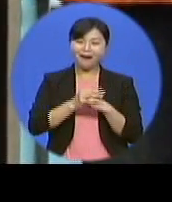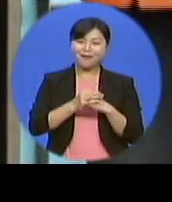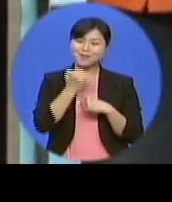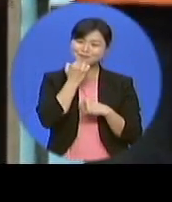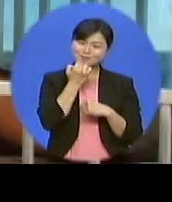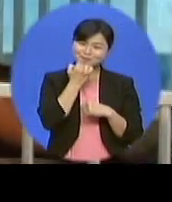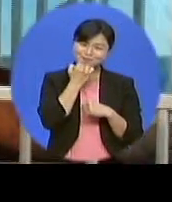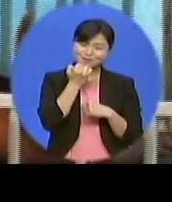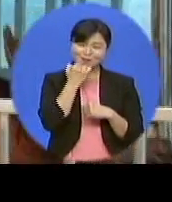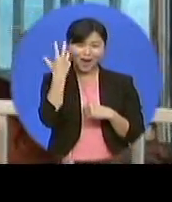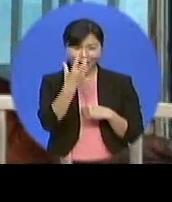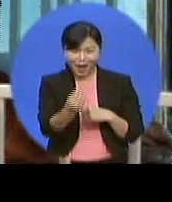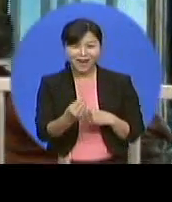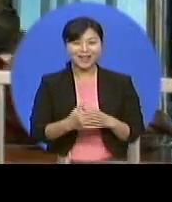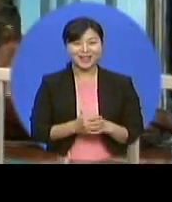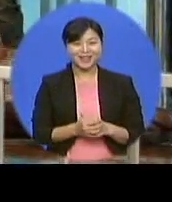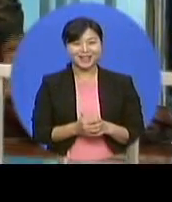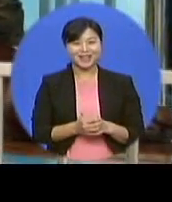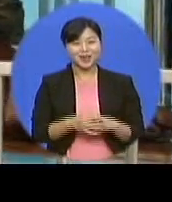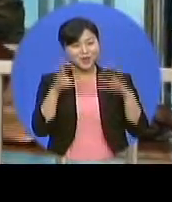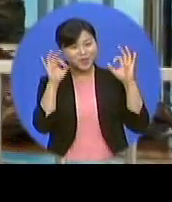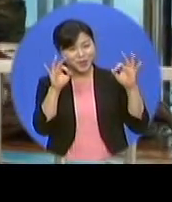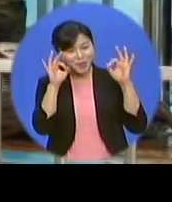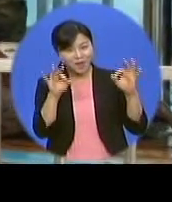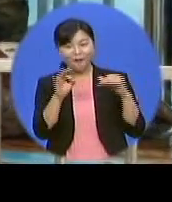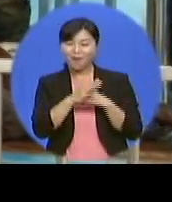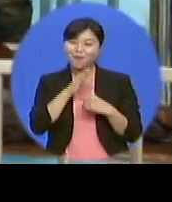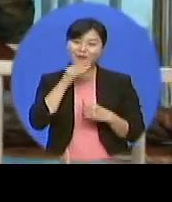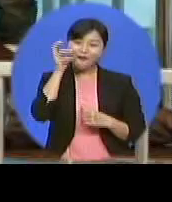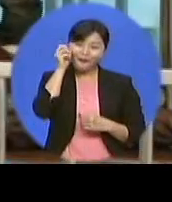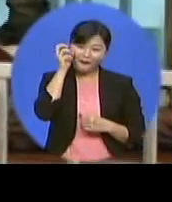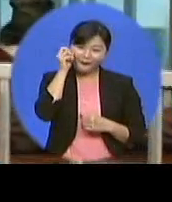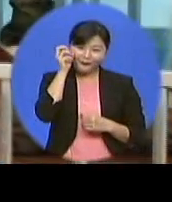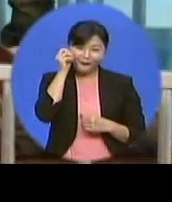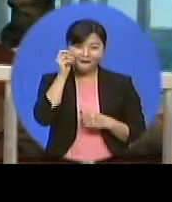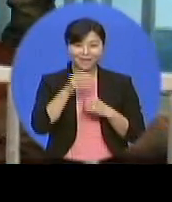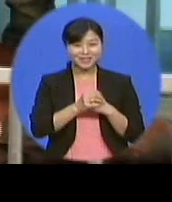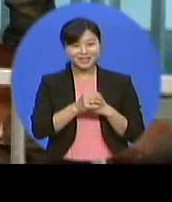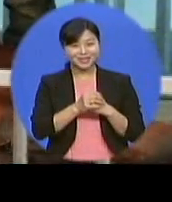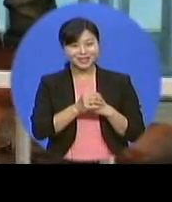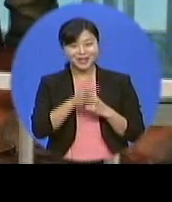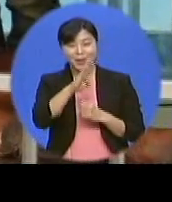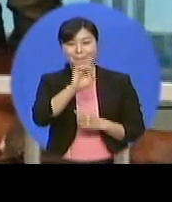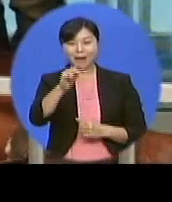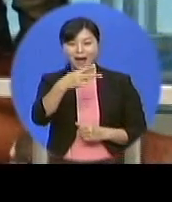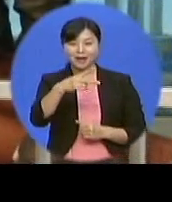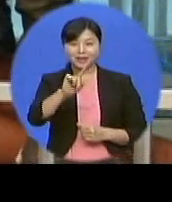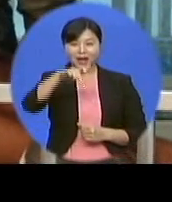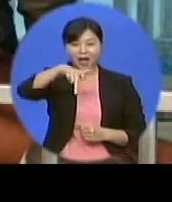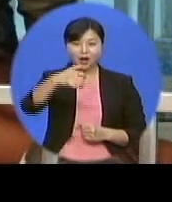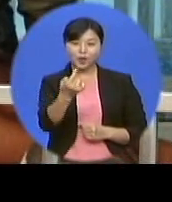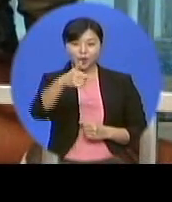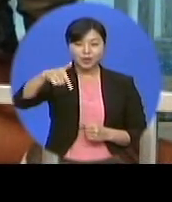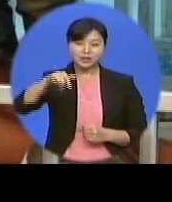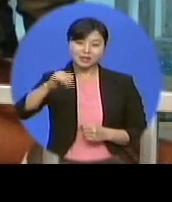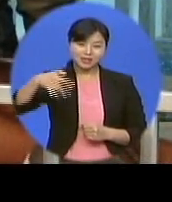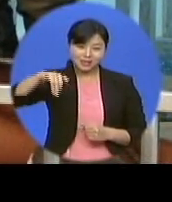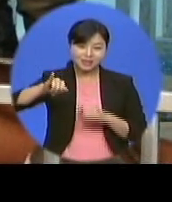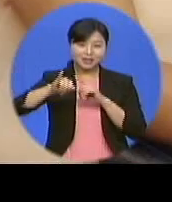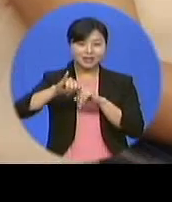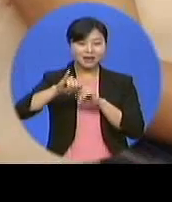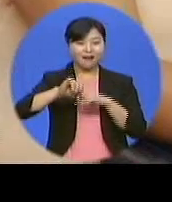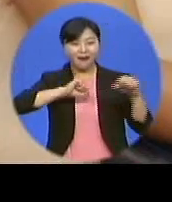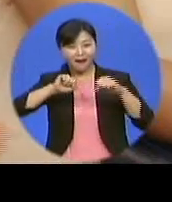빠져들었는데요. 보면 볼수록 신통방통, 신기한 바다 코끼리의 다양한 재주에 박수가